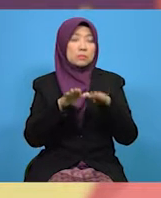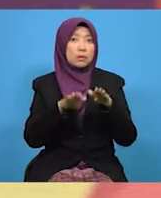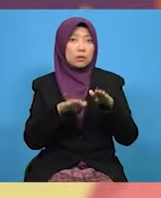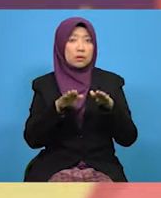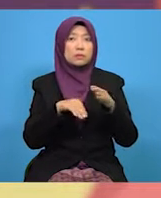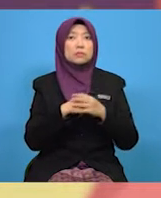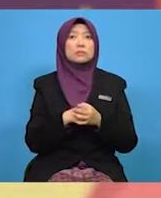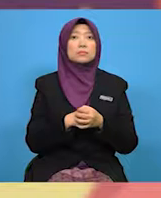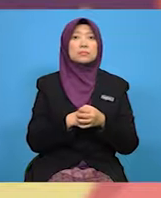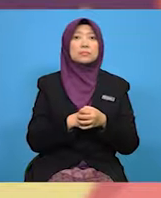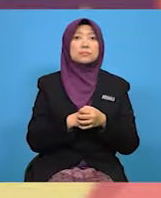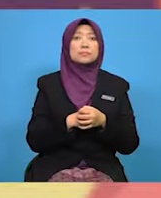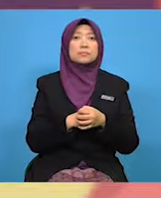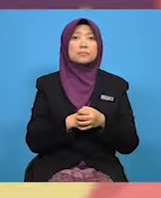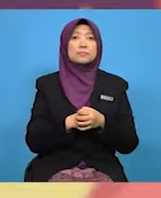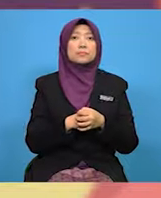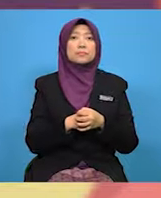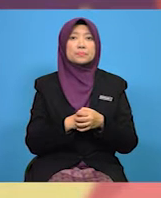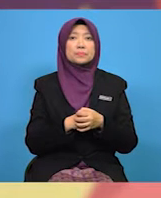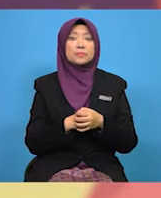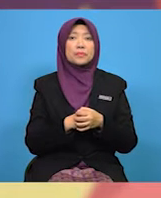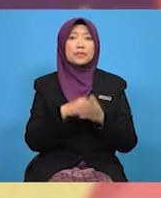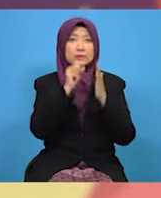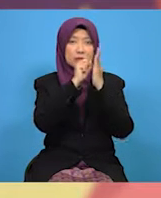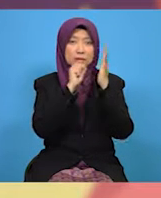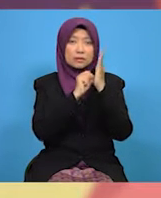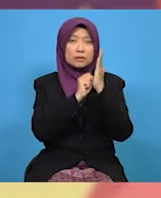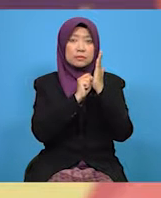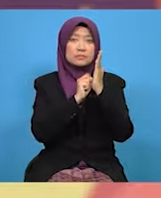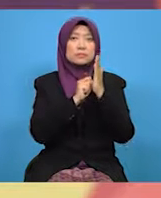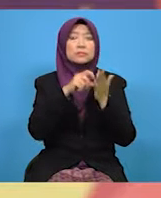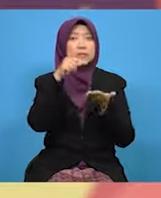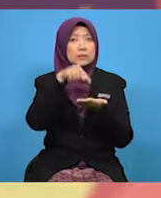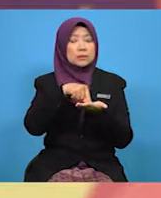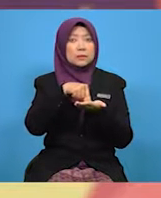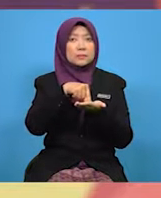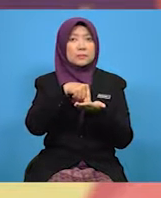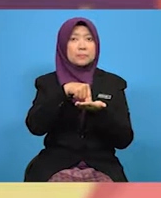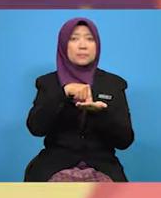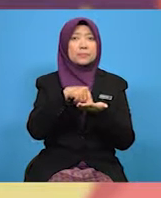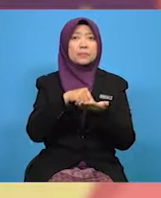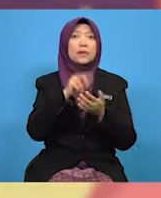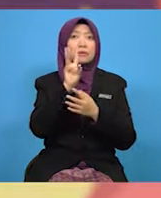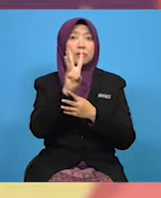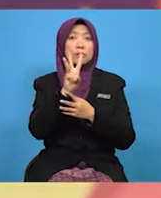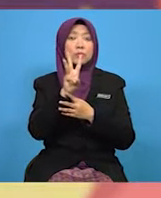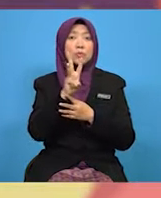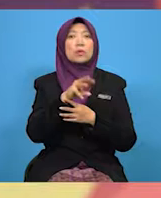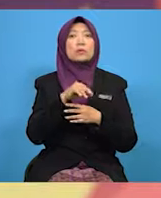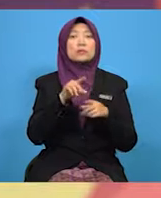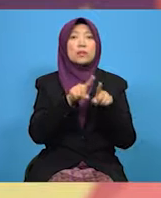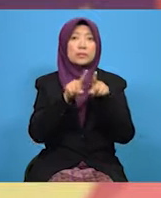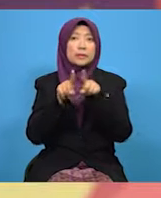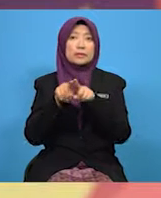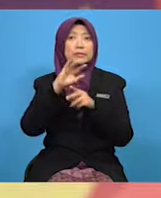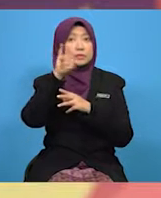suntikan bocoran syarat keseimbangan suntikan bocoran ialah tidak berwujud sama dengan